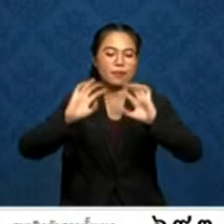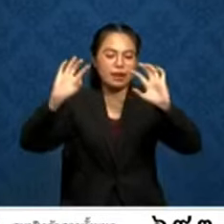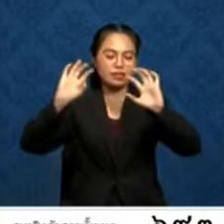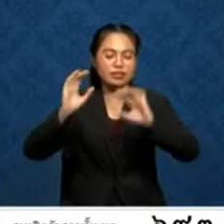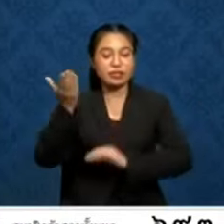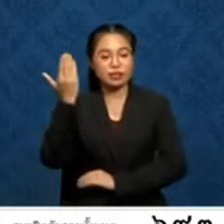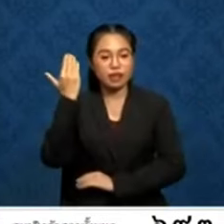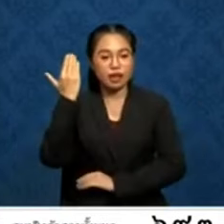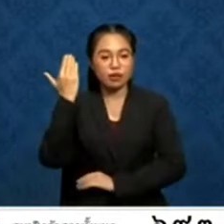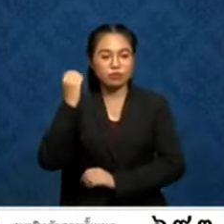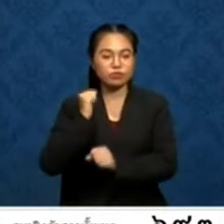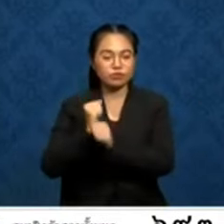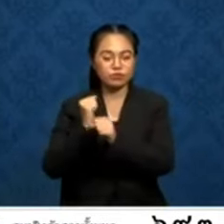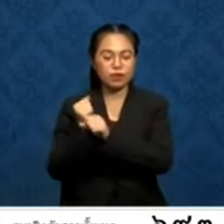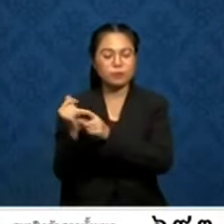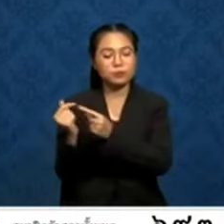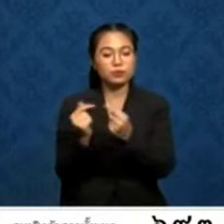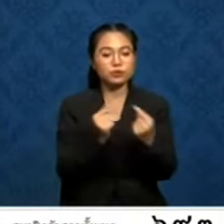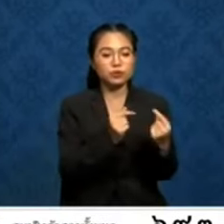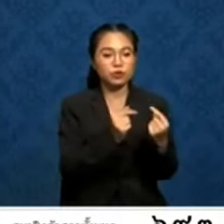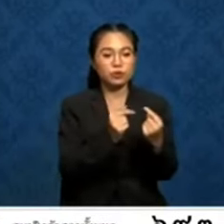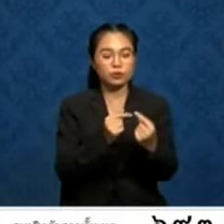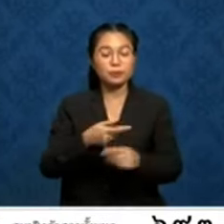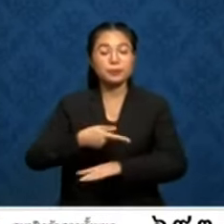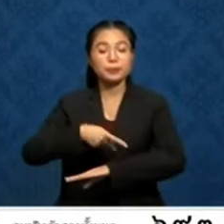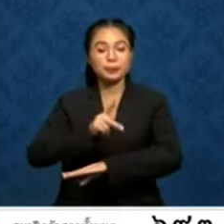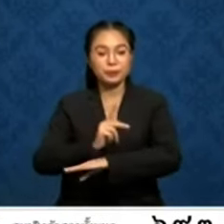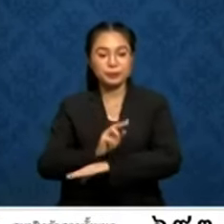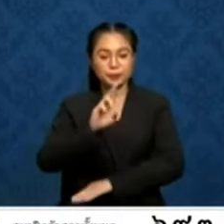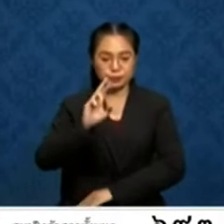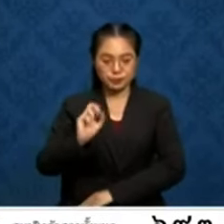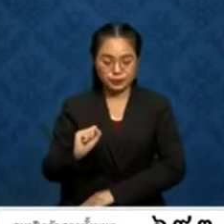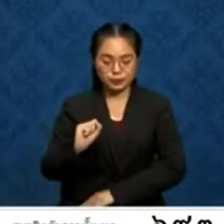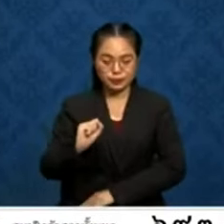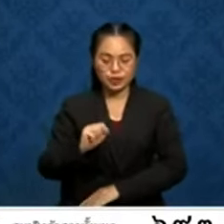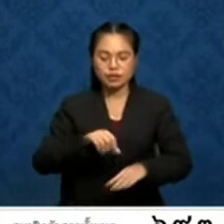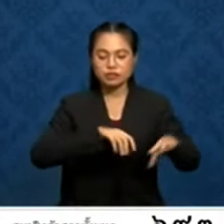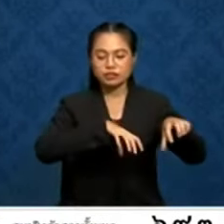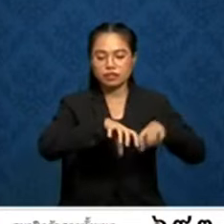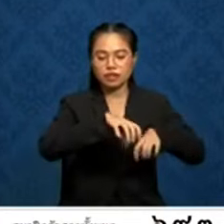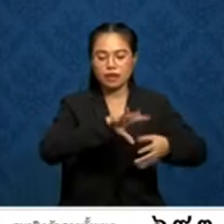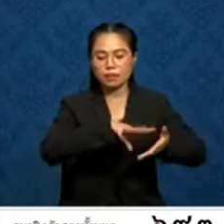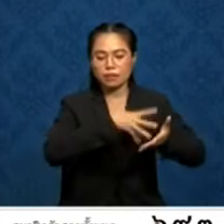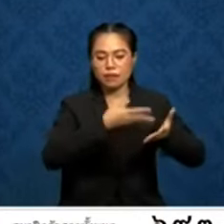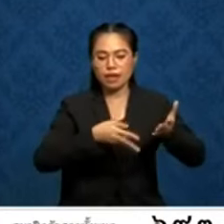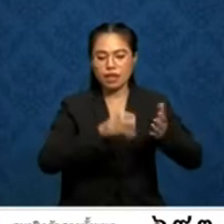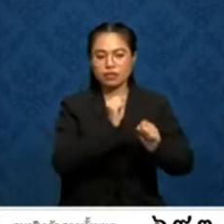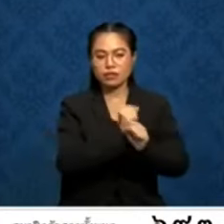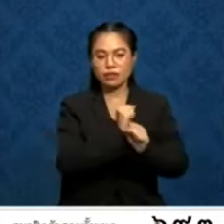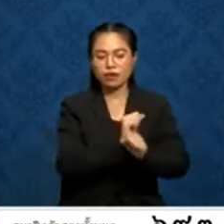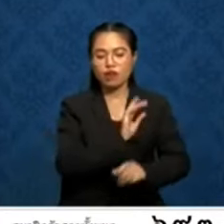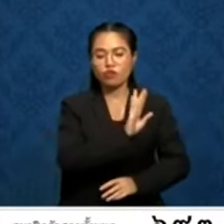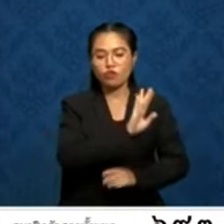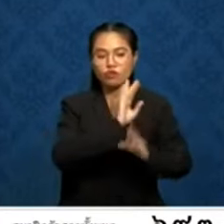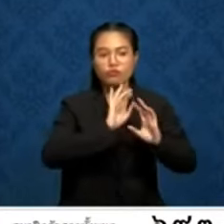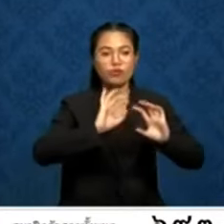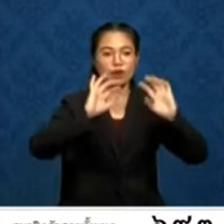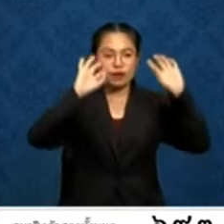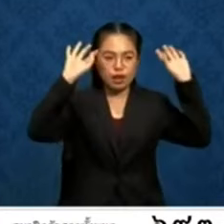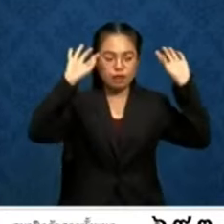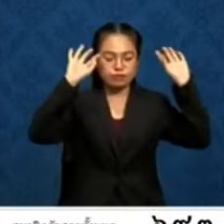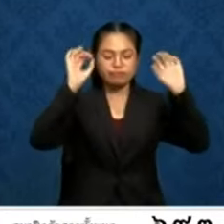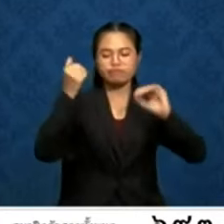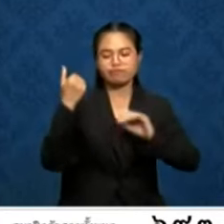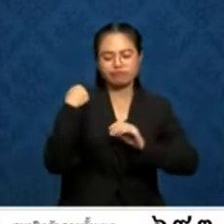ท่านประธานรัฐสภาที่เคารพแม้ว่าการบริหารงานของรัฐบาลจะเผชิญกับความท้าทายหลายด้าน